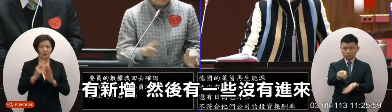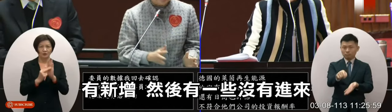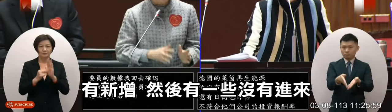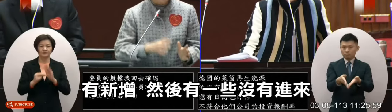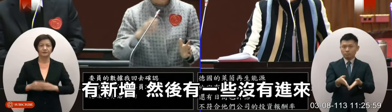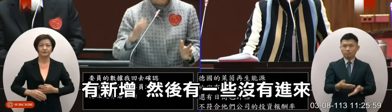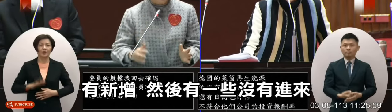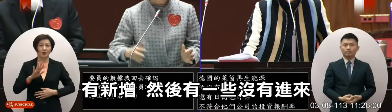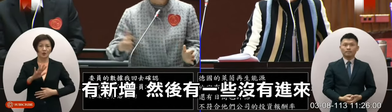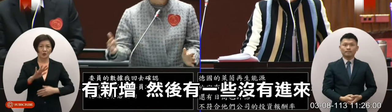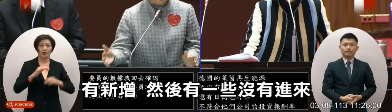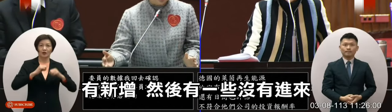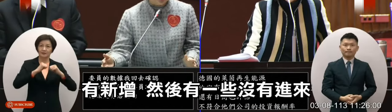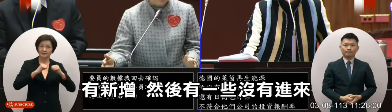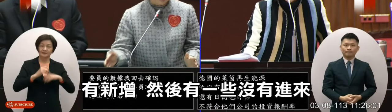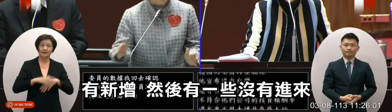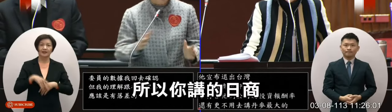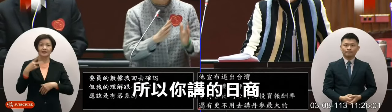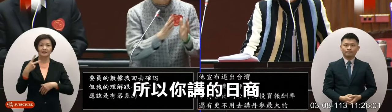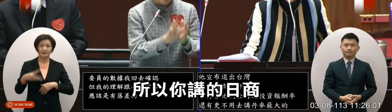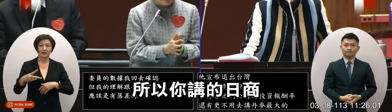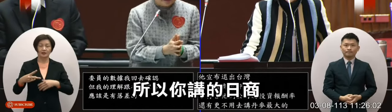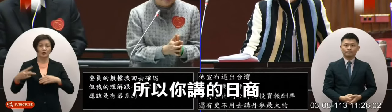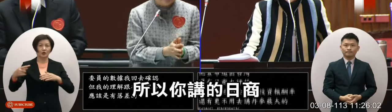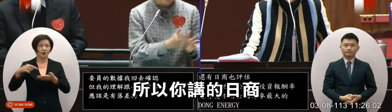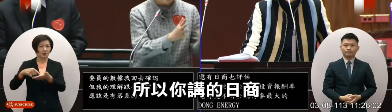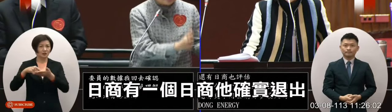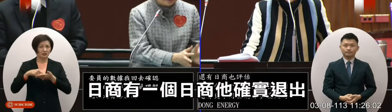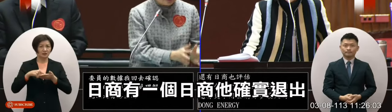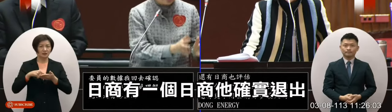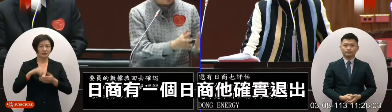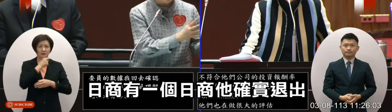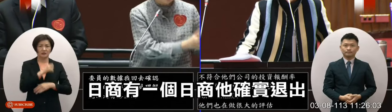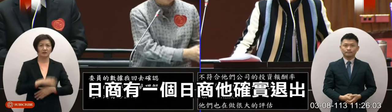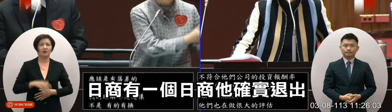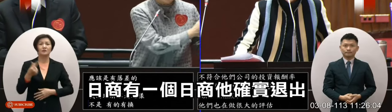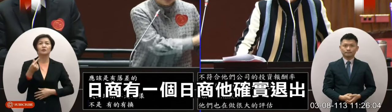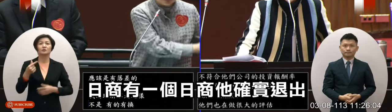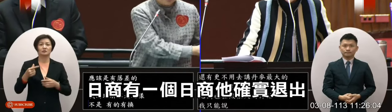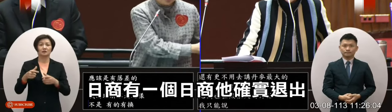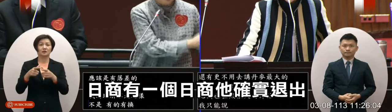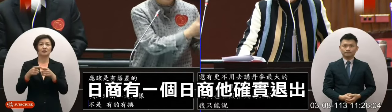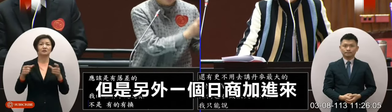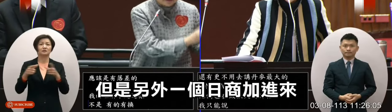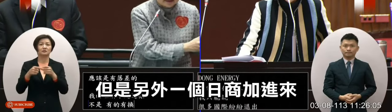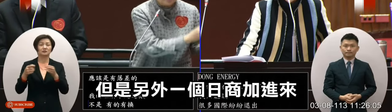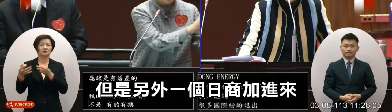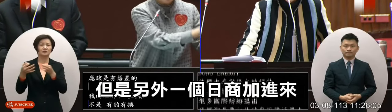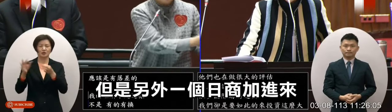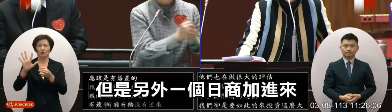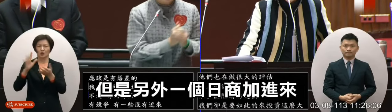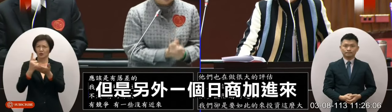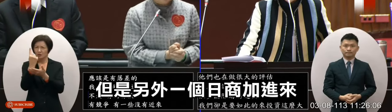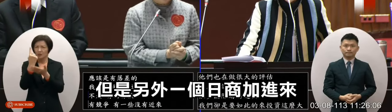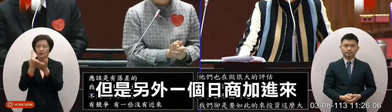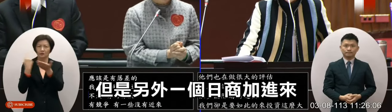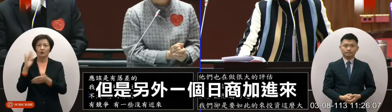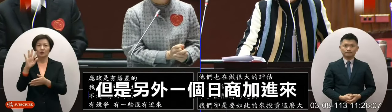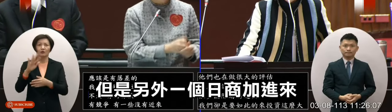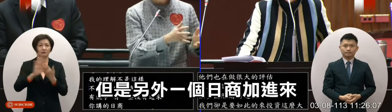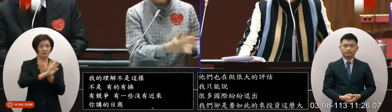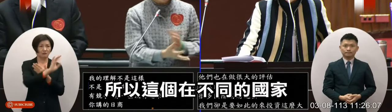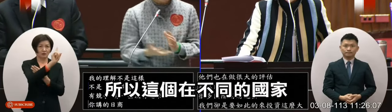新增，然后有一些没有进来。所以你讲的日商有一个日商他确实退出，但是另外一个日商